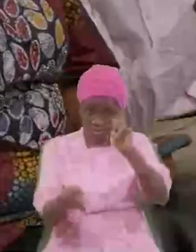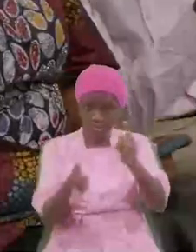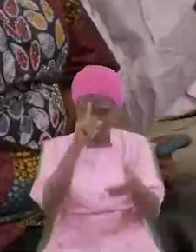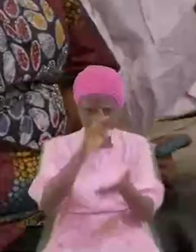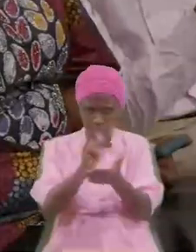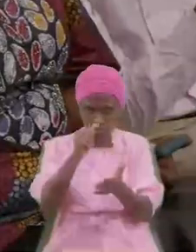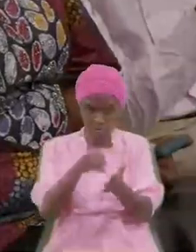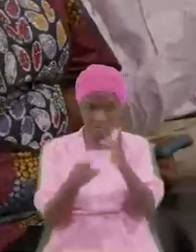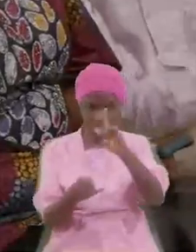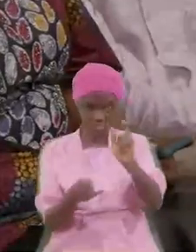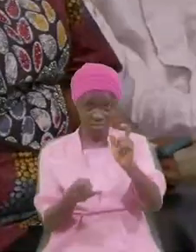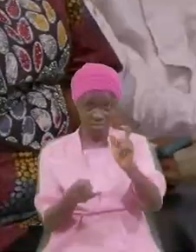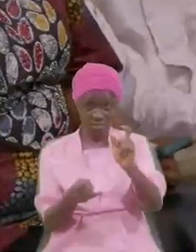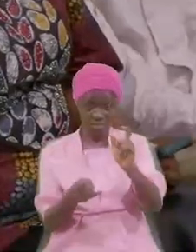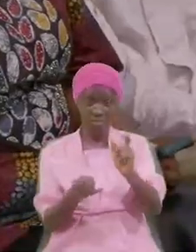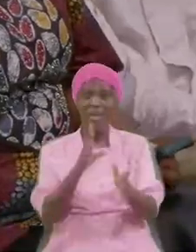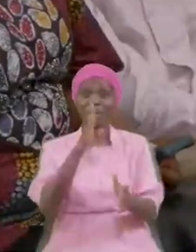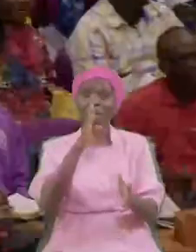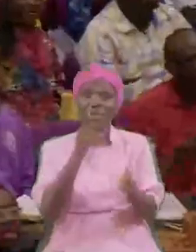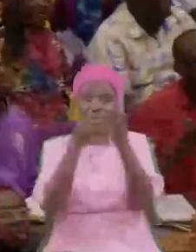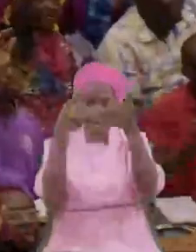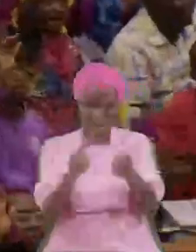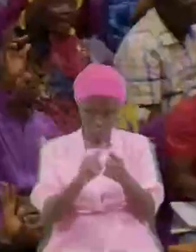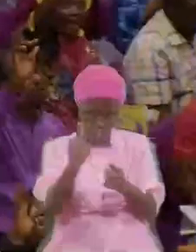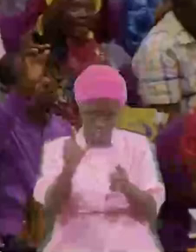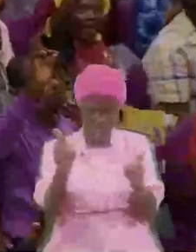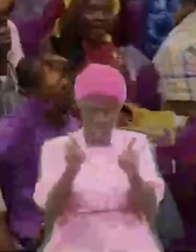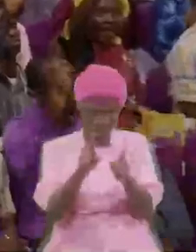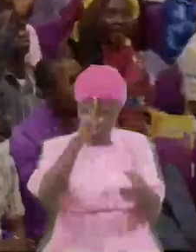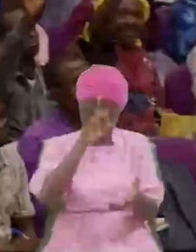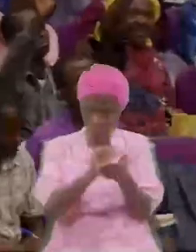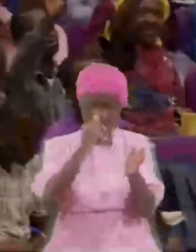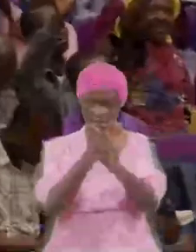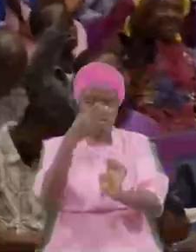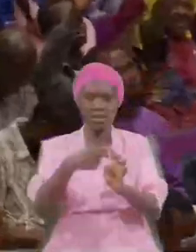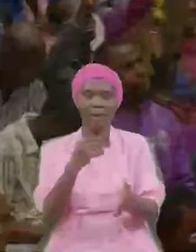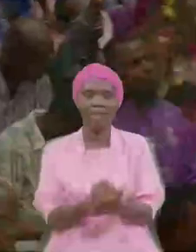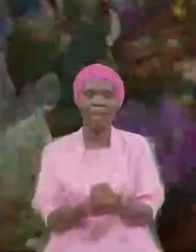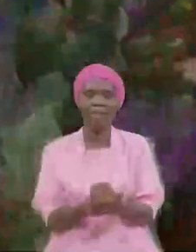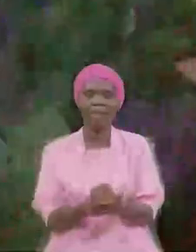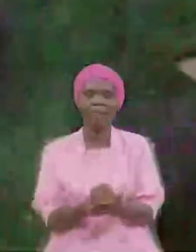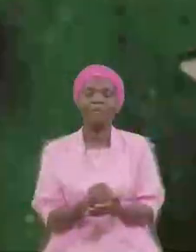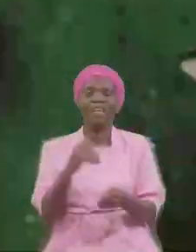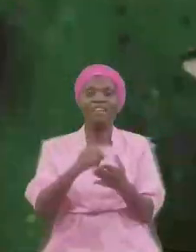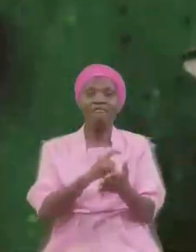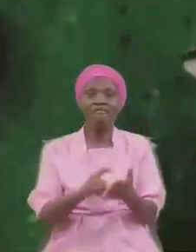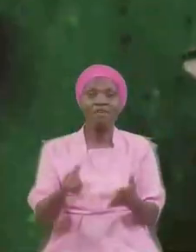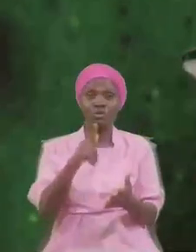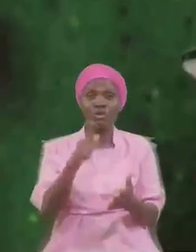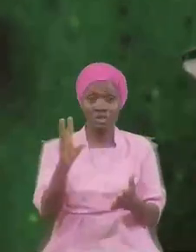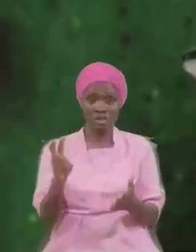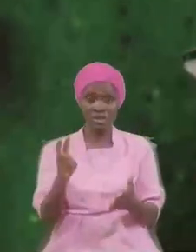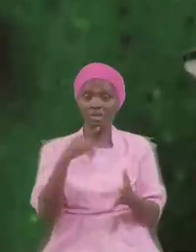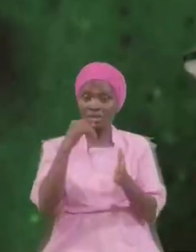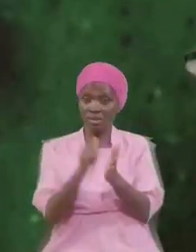croyez? Qu'il vous soit fait selon votre foi. Verset 26.